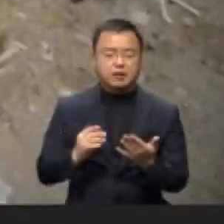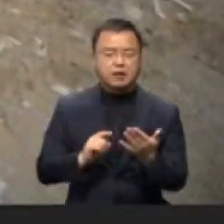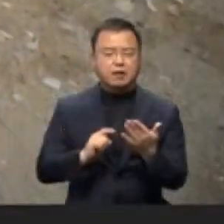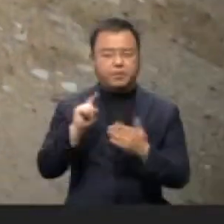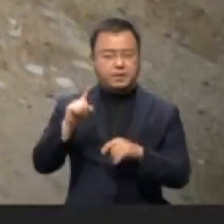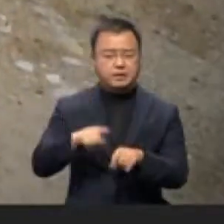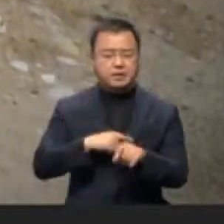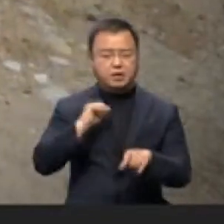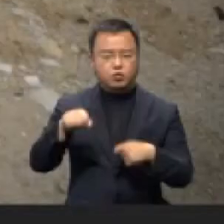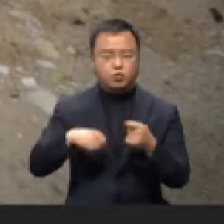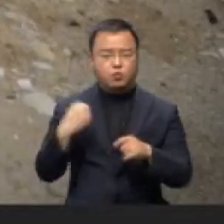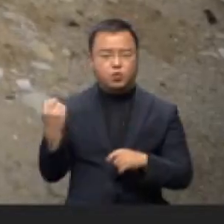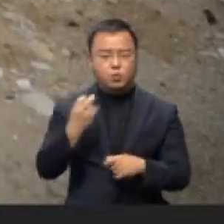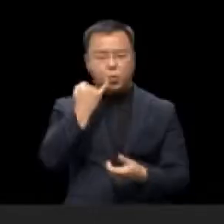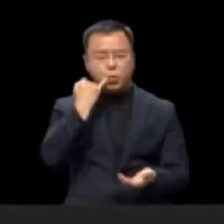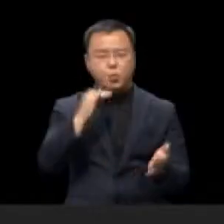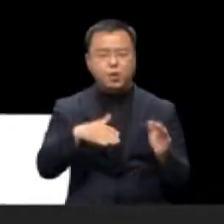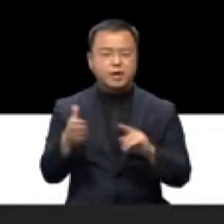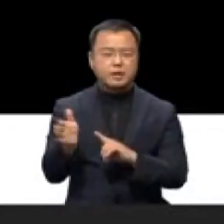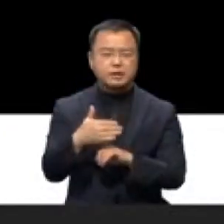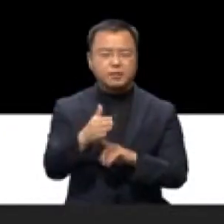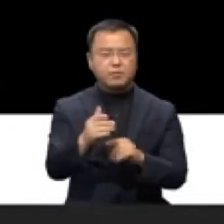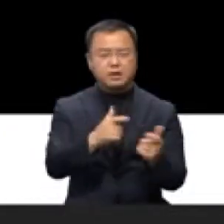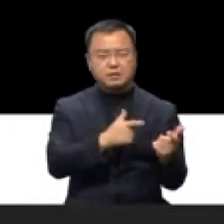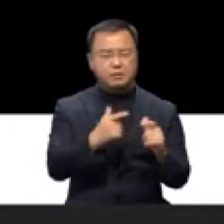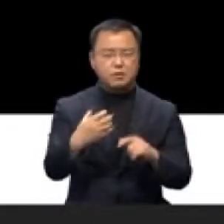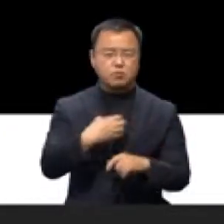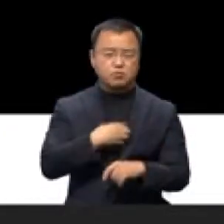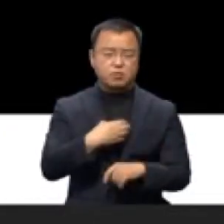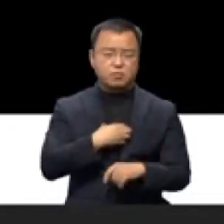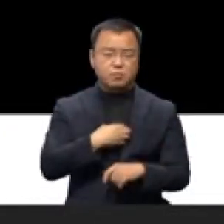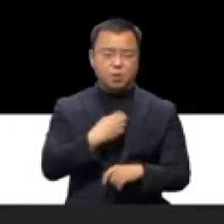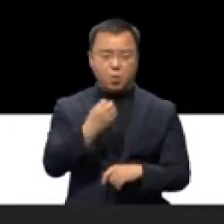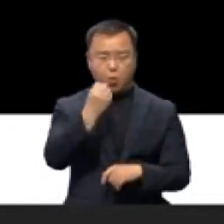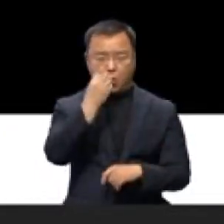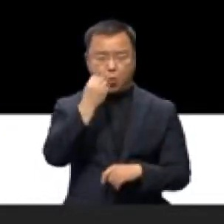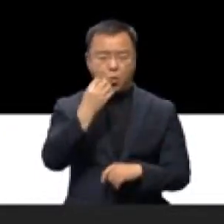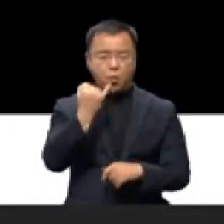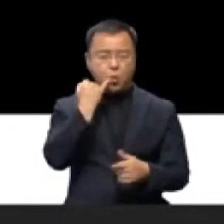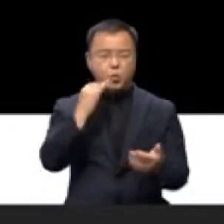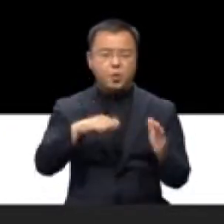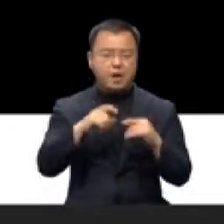치명적인 위협이 됩니다. All these masks are now washing up on the beaches.